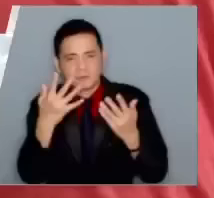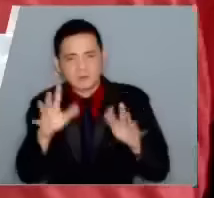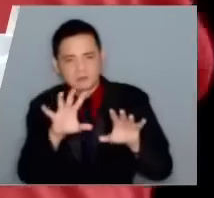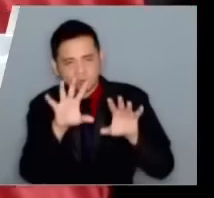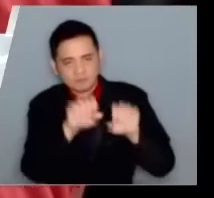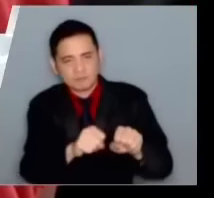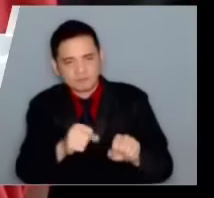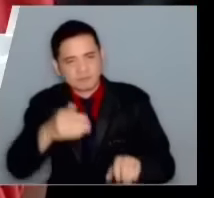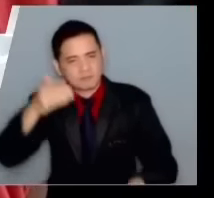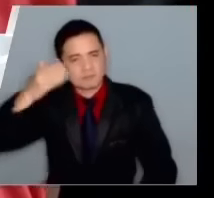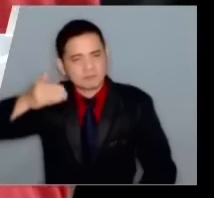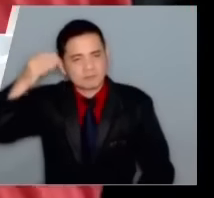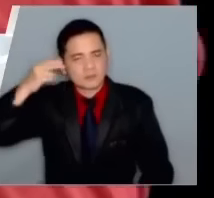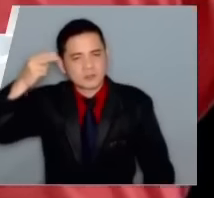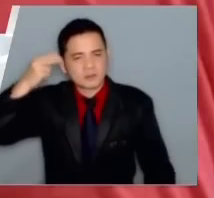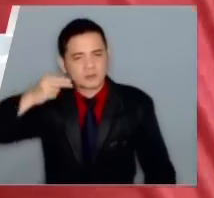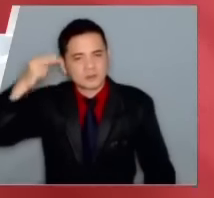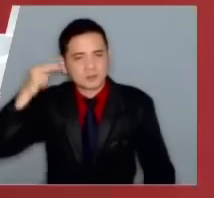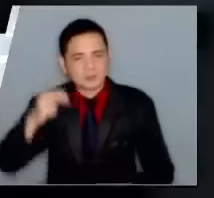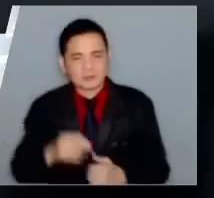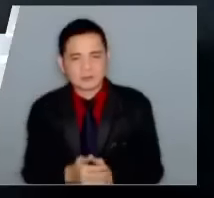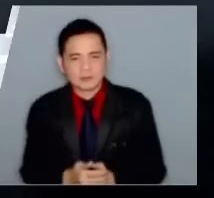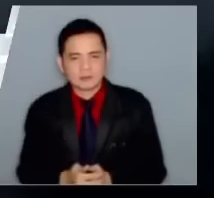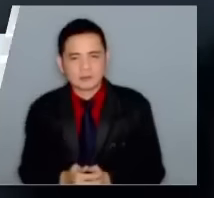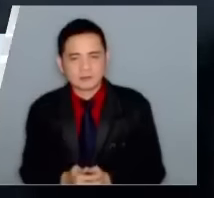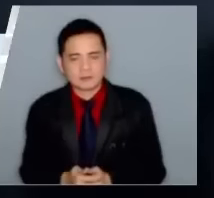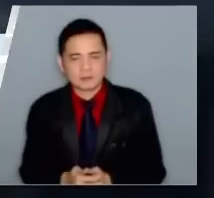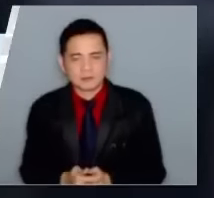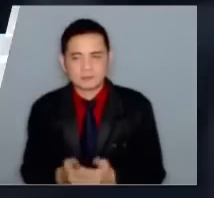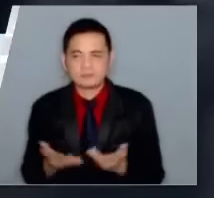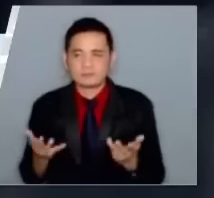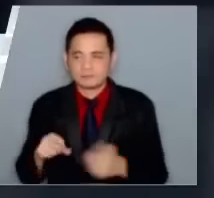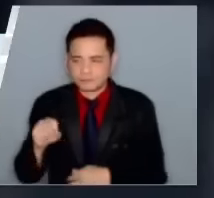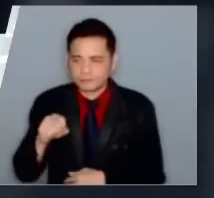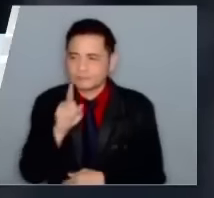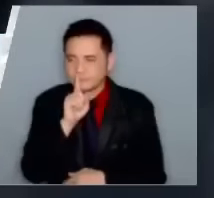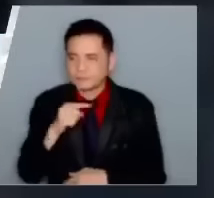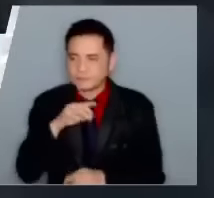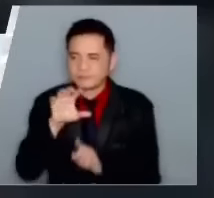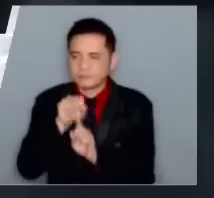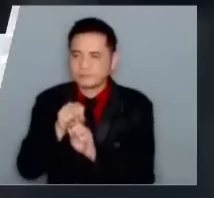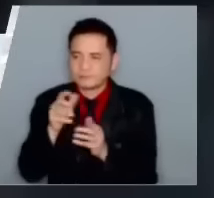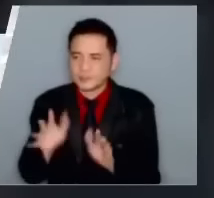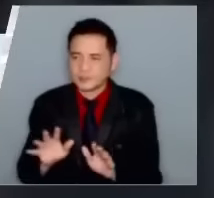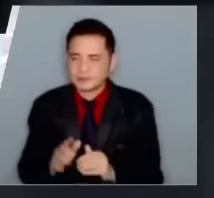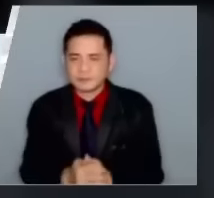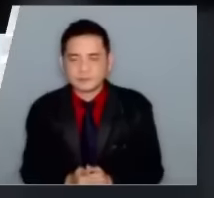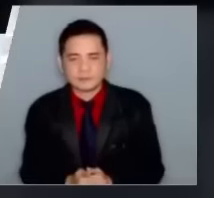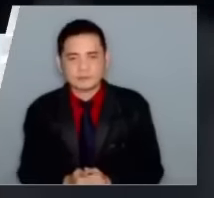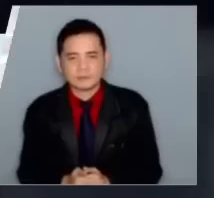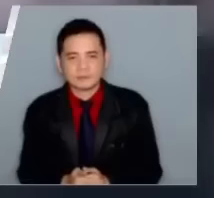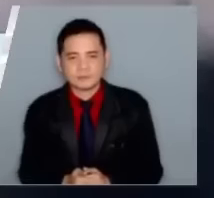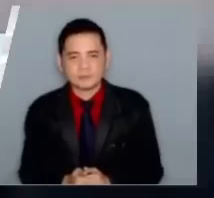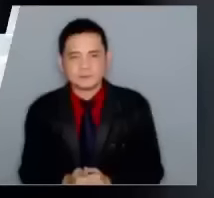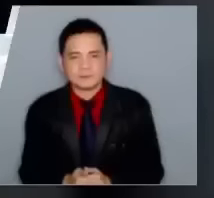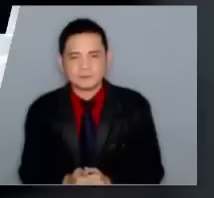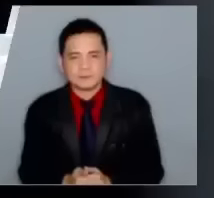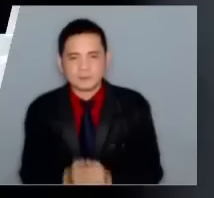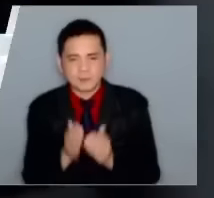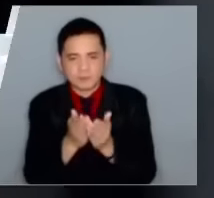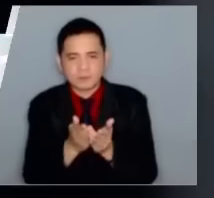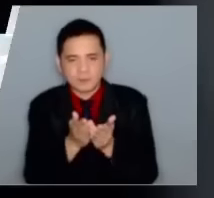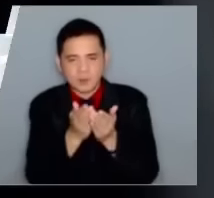Bakit po ninyo inulit? Wala po mapasuha po iba. Bandang alas 4 na madaling araw, nakita ang isa pang bangka sa Manila Bay. Almost the